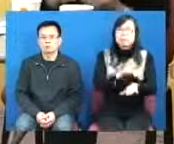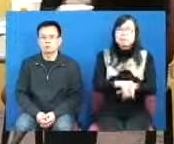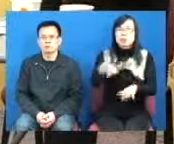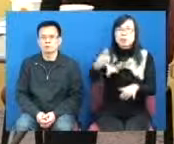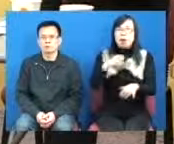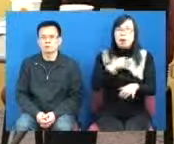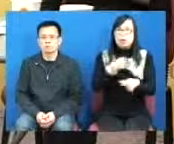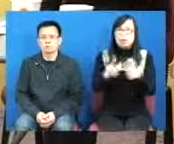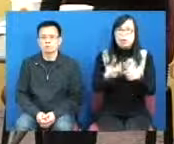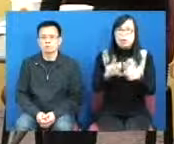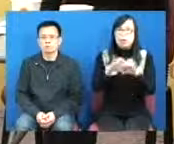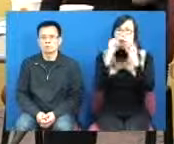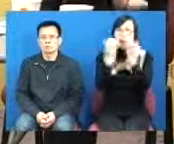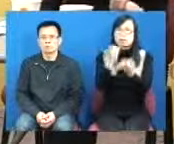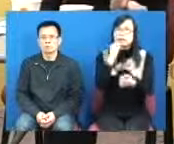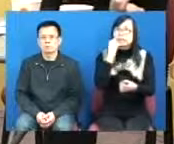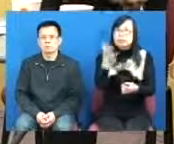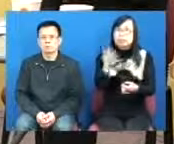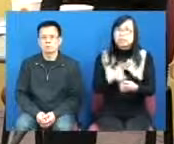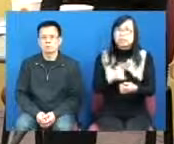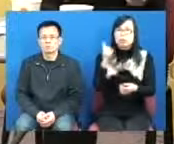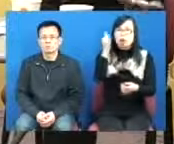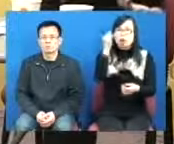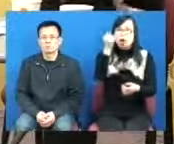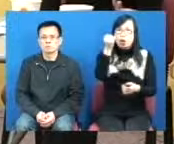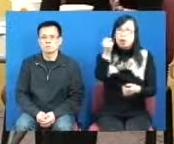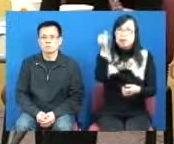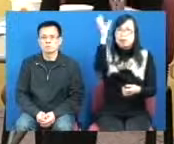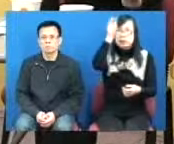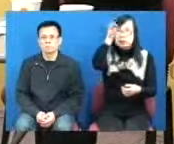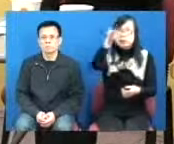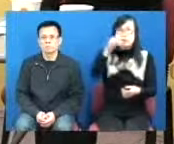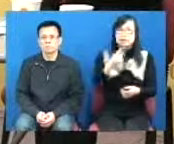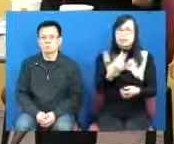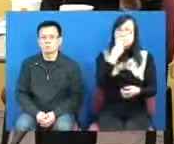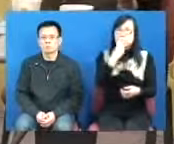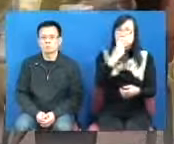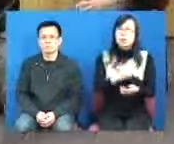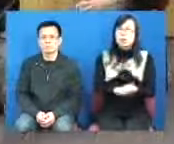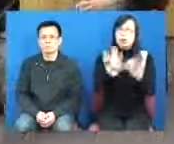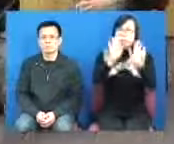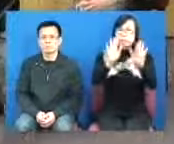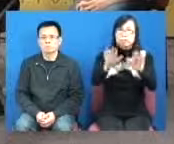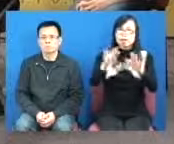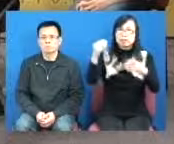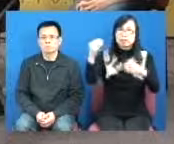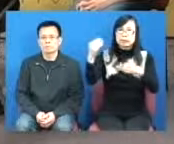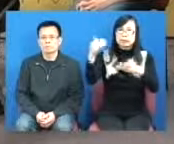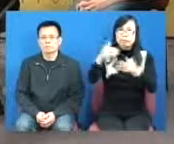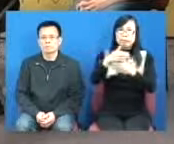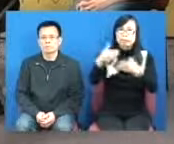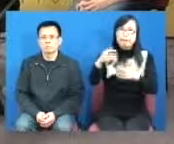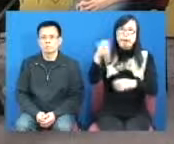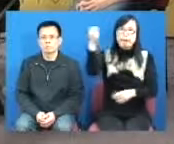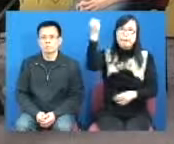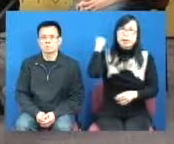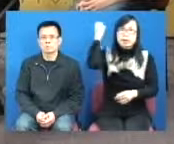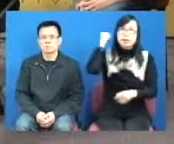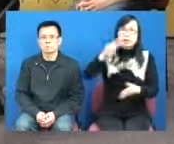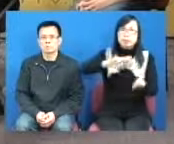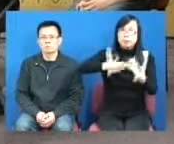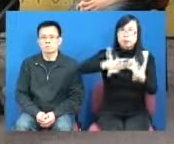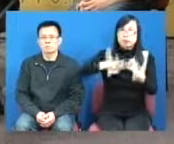民黨我們建議你應該拿60億出來整個清新空氣基金幫助一些巴士公司去更換提早更換